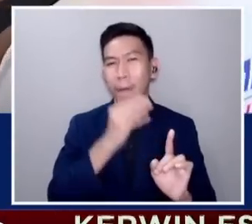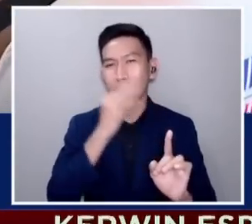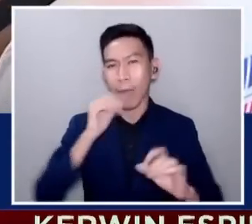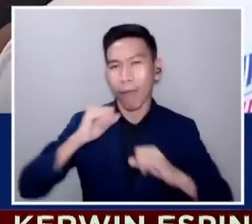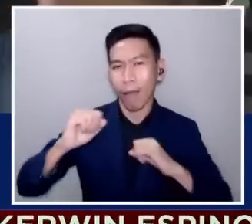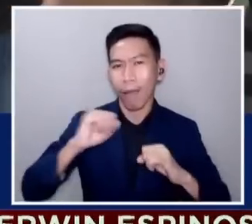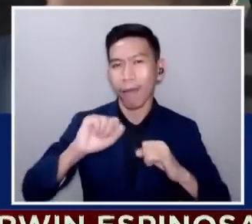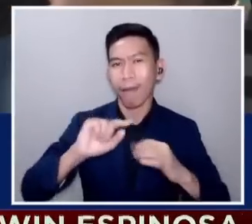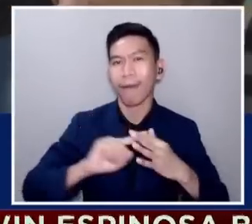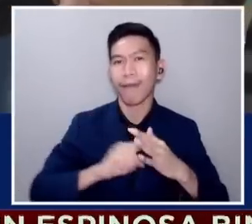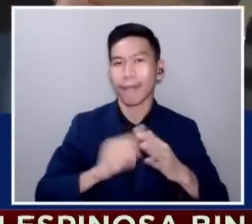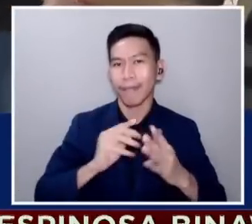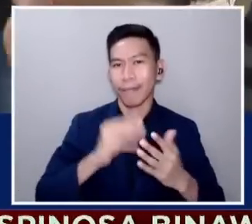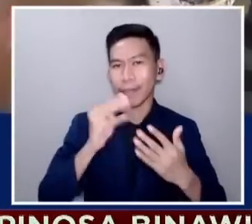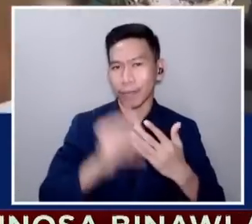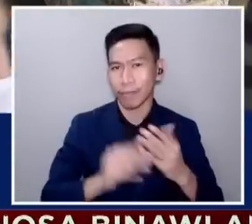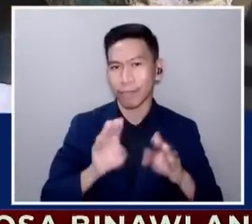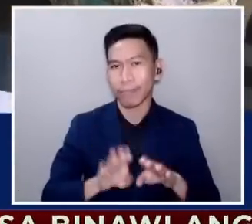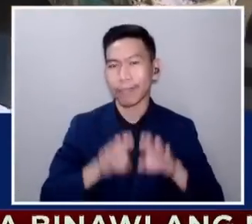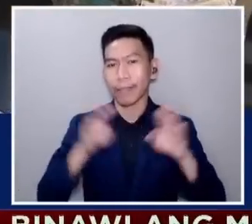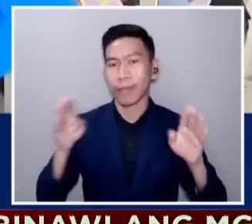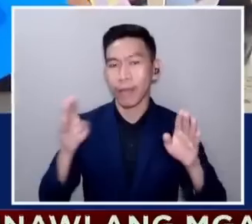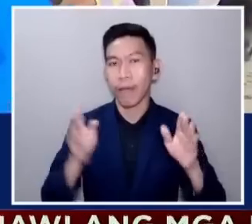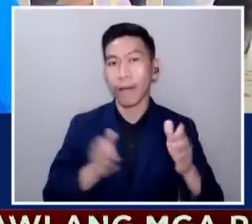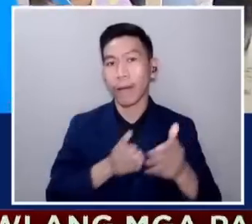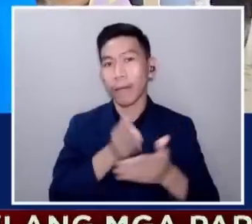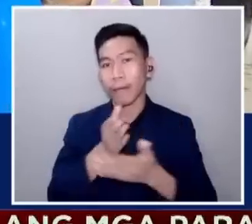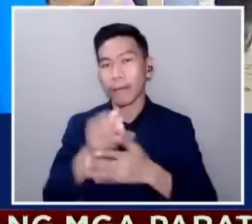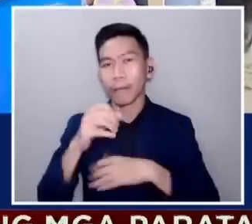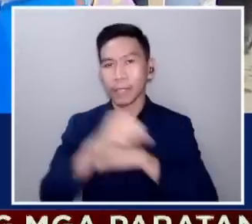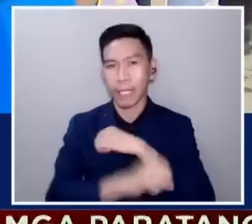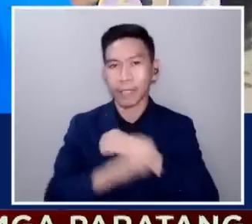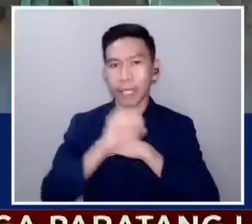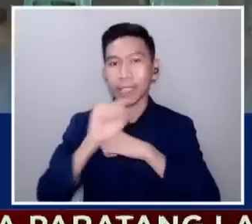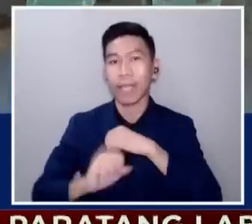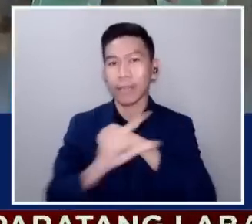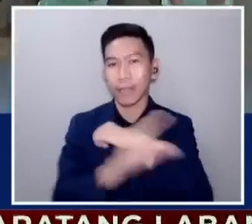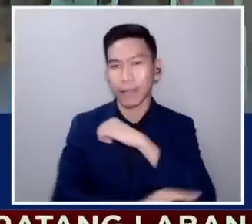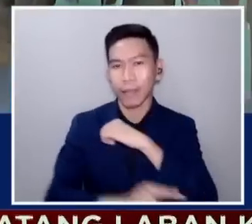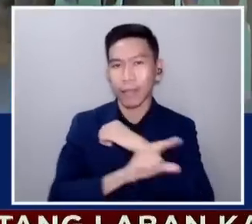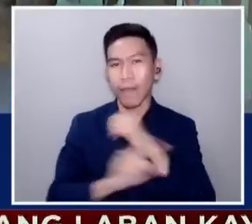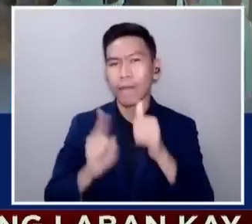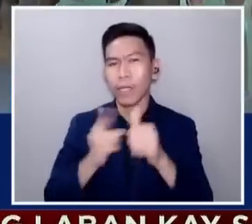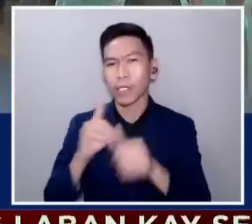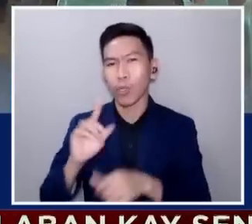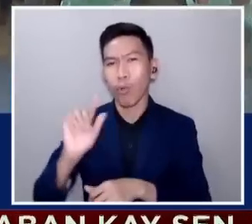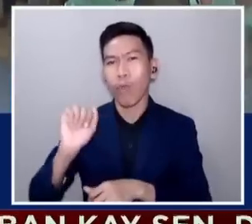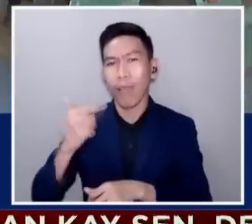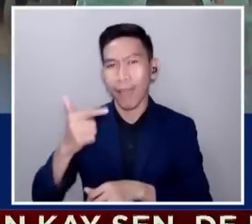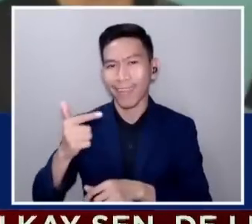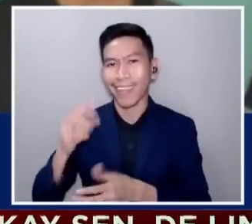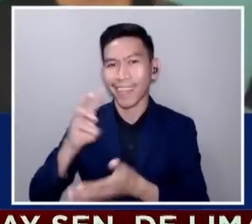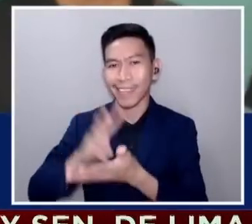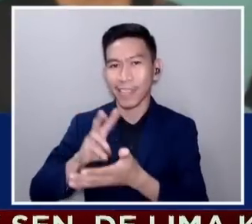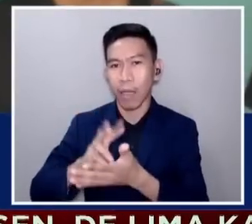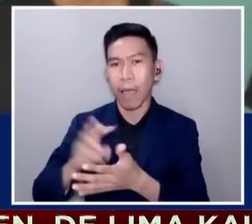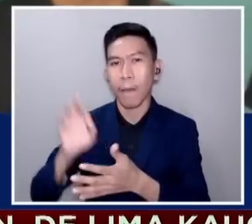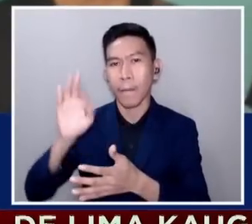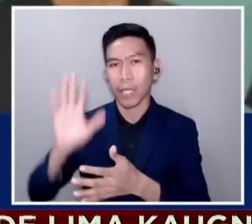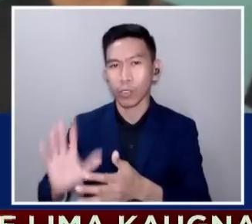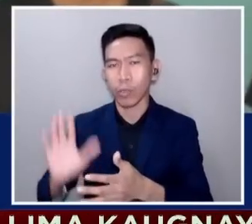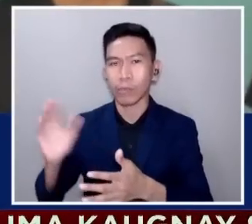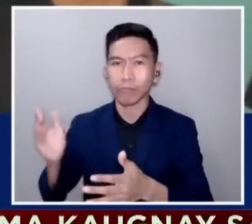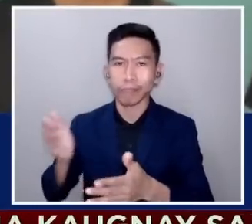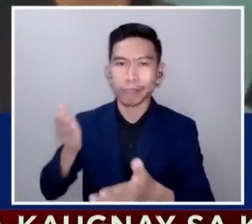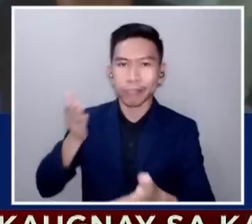Southern Leyte. Unang pinuntahan ang pagtitipon ng mga pastor sa Dulag Leyte. Dito muli niyang hiniling ang suporta ng kanyang mga